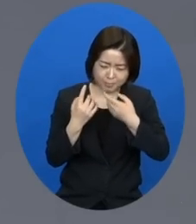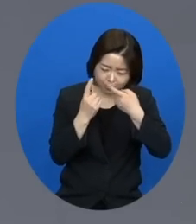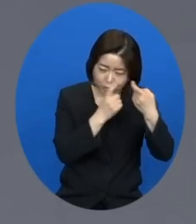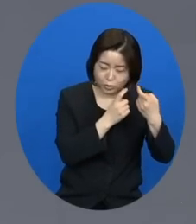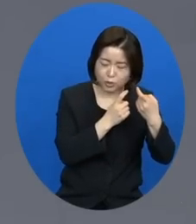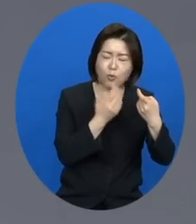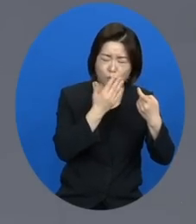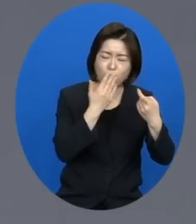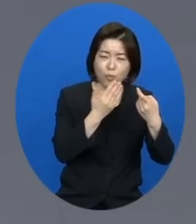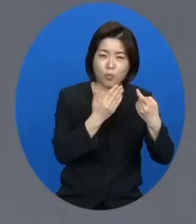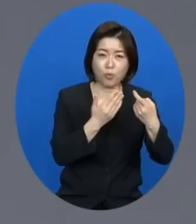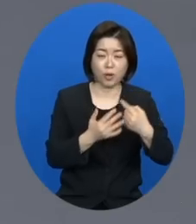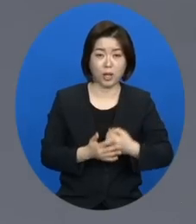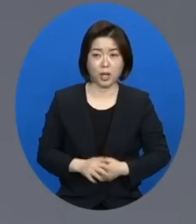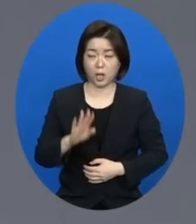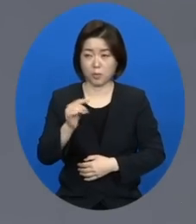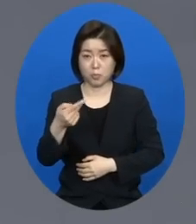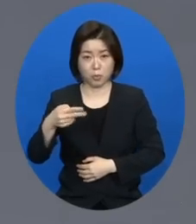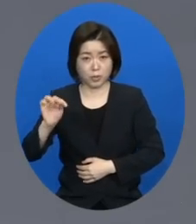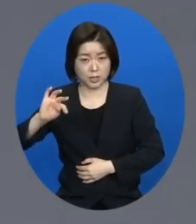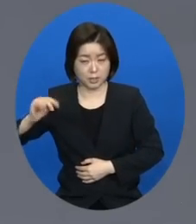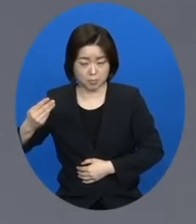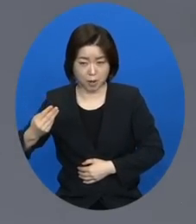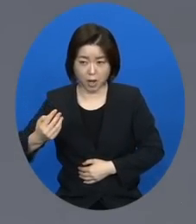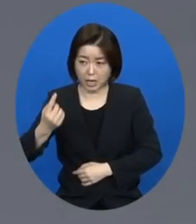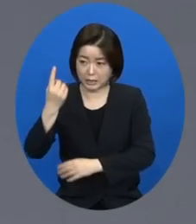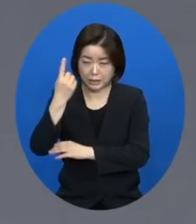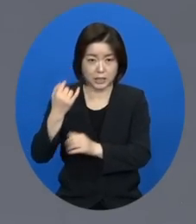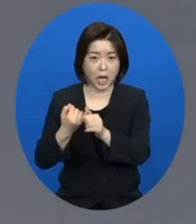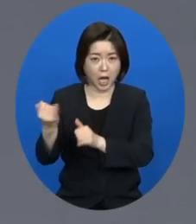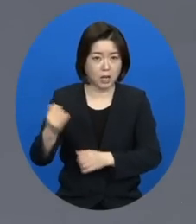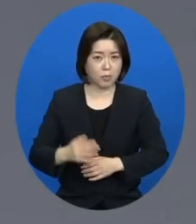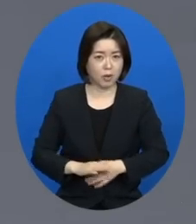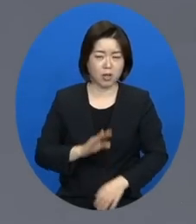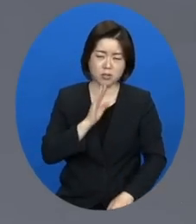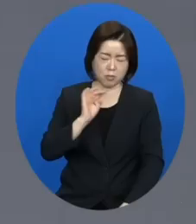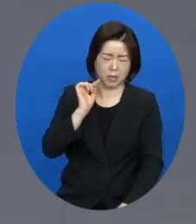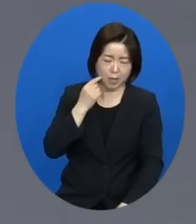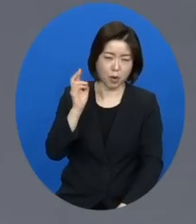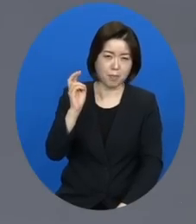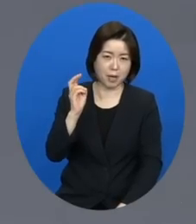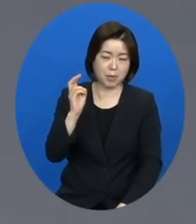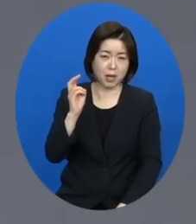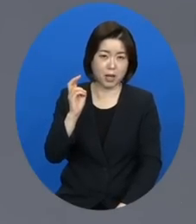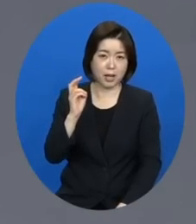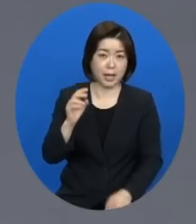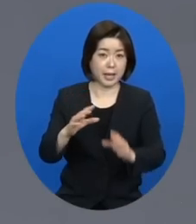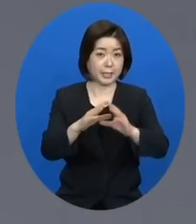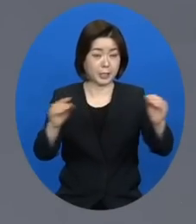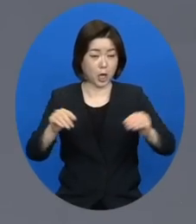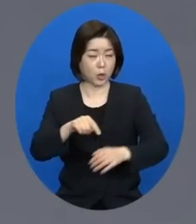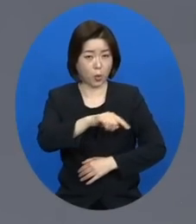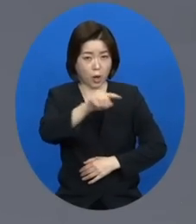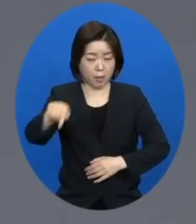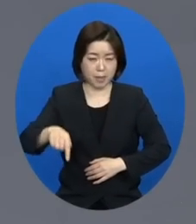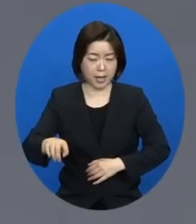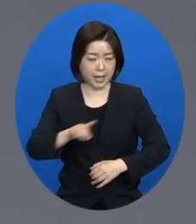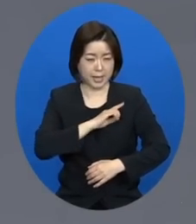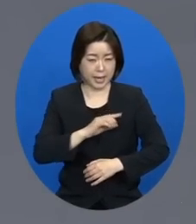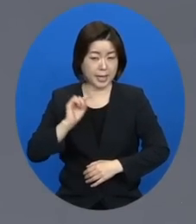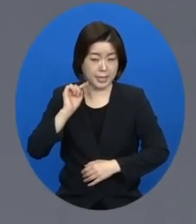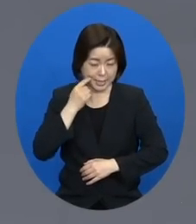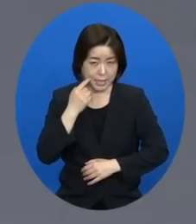없어요. 왜냐? 이 보디발 친위대장의 아내면 오죽 예뻤을까. 아마 애굽의 거의 뭐 가장 예쁜